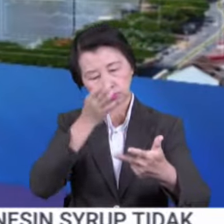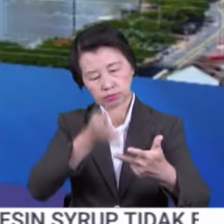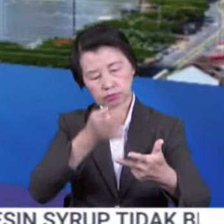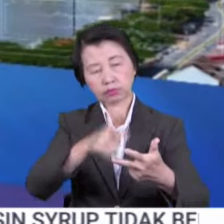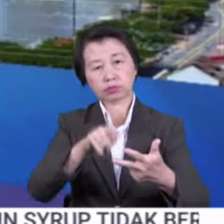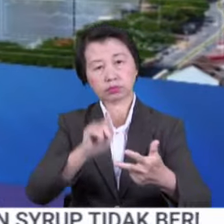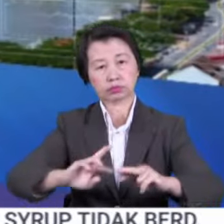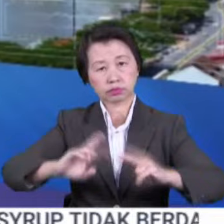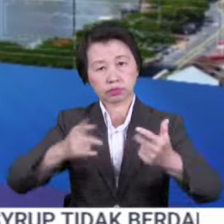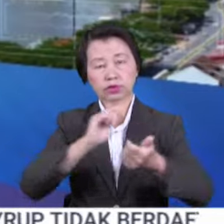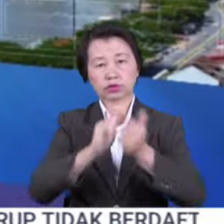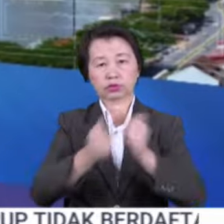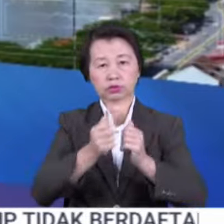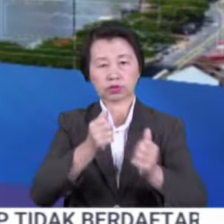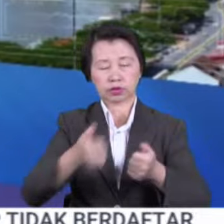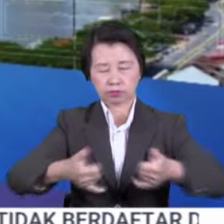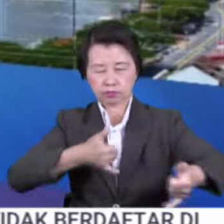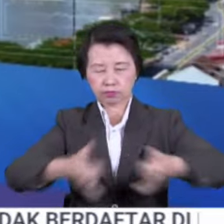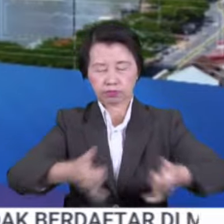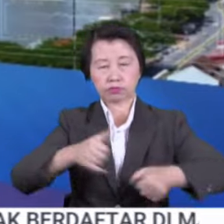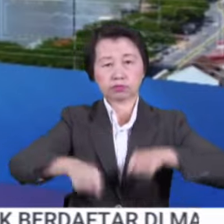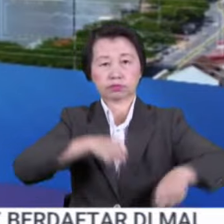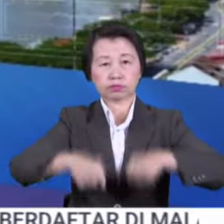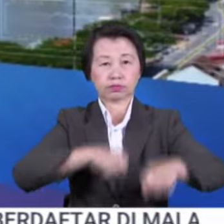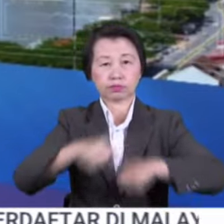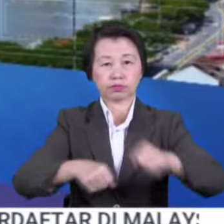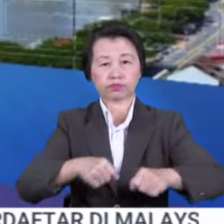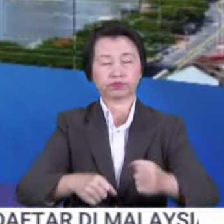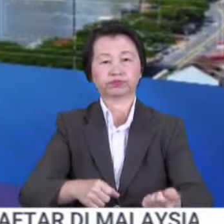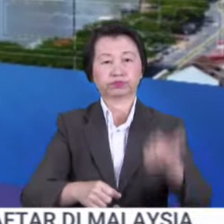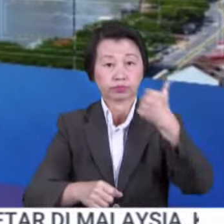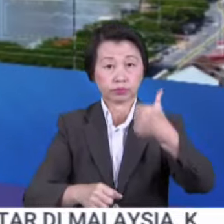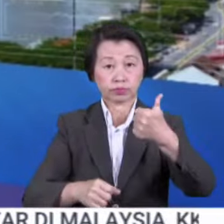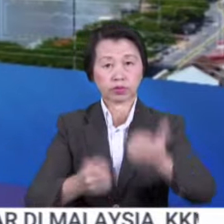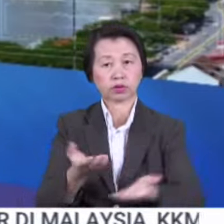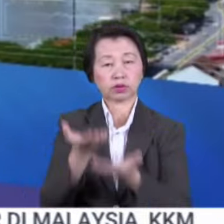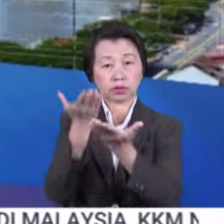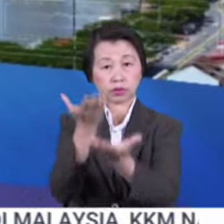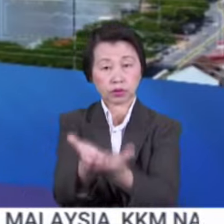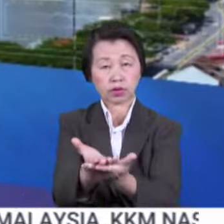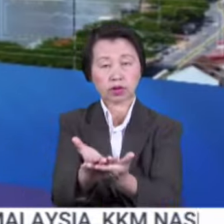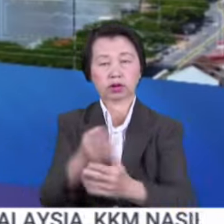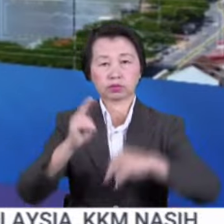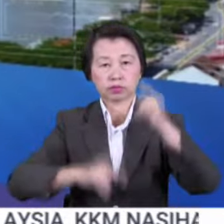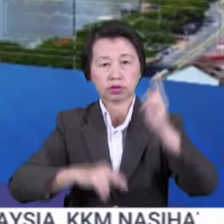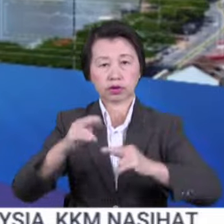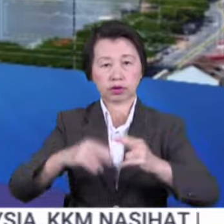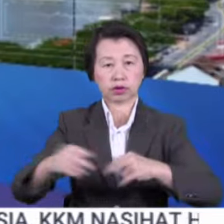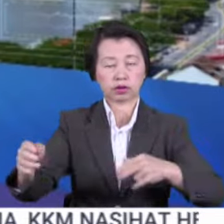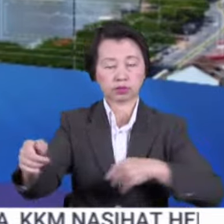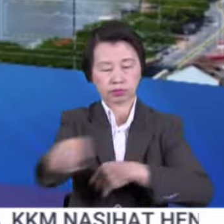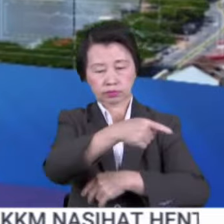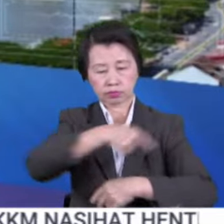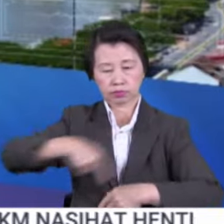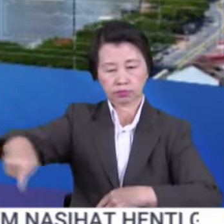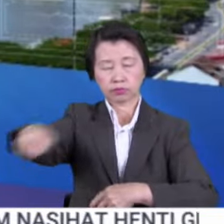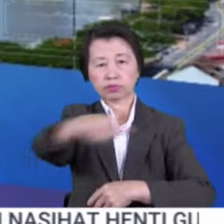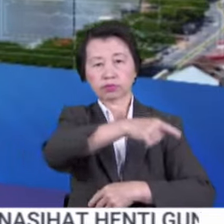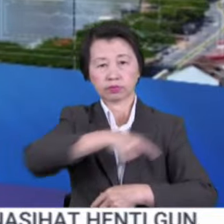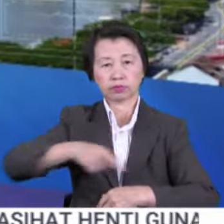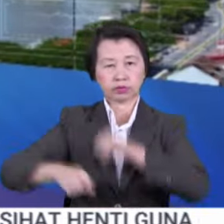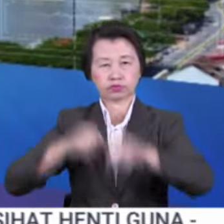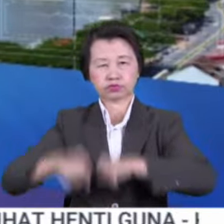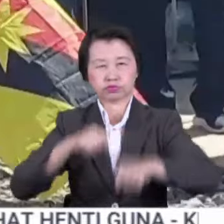dalam membangunkan berbasikal di negeri ini salah satu kemudahan yang dicadangkan adalah pembinaan arena bisikal atau